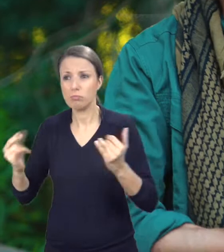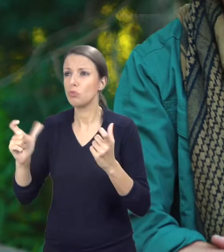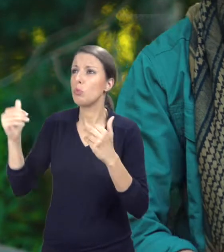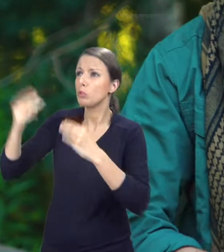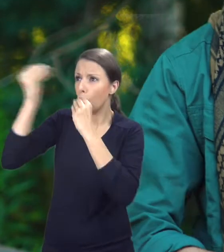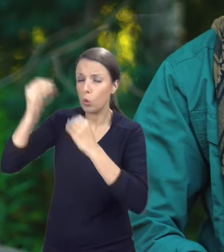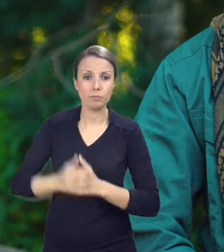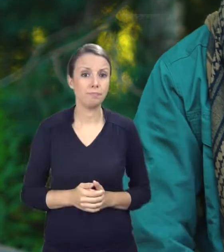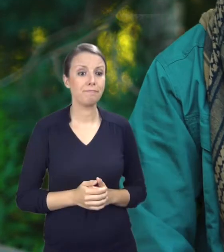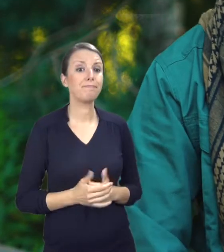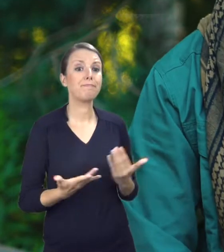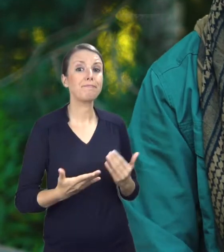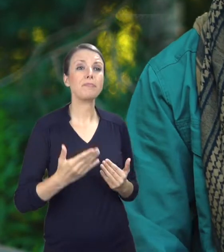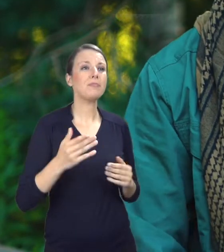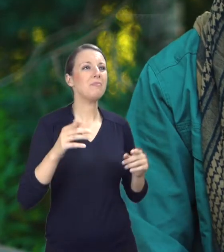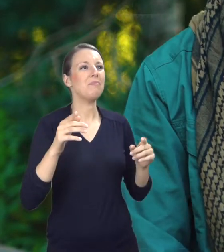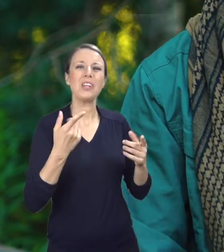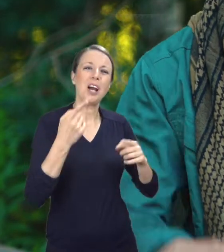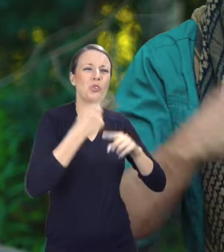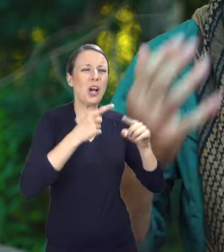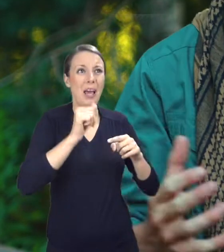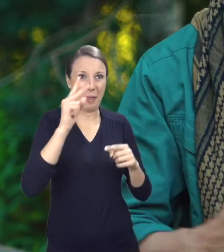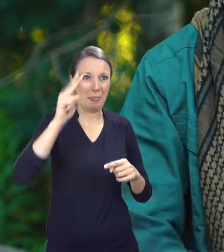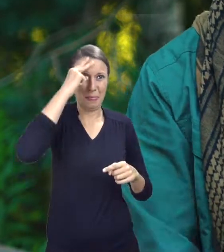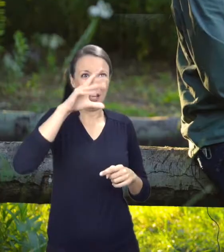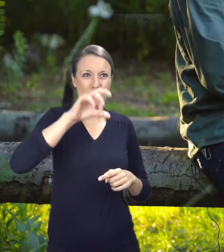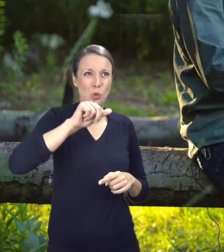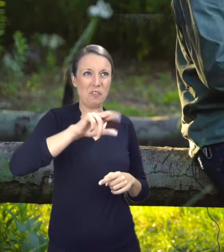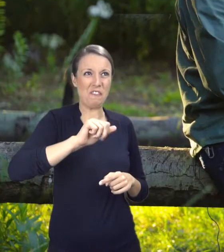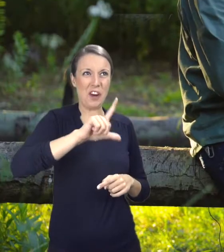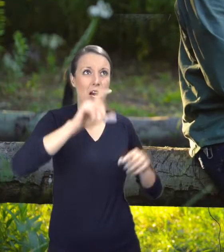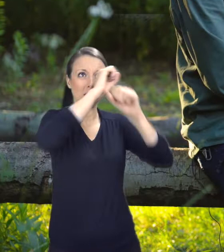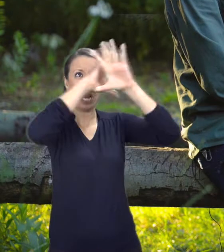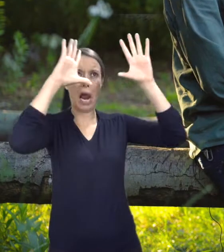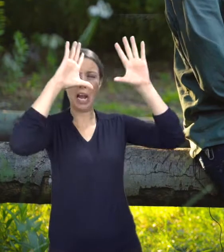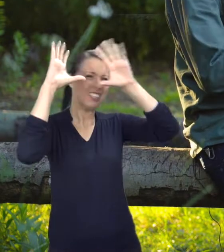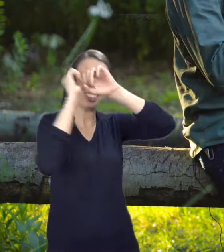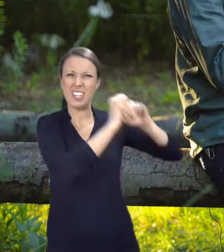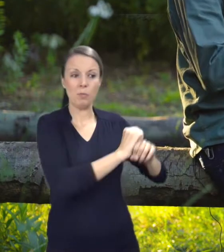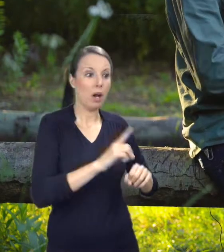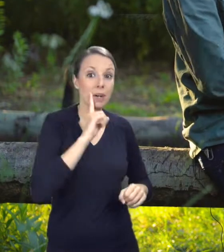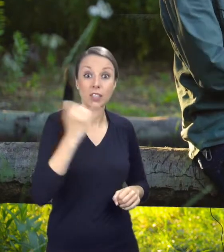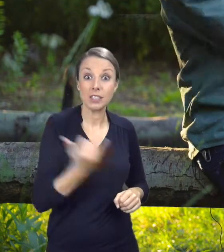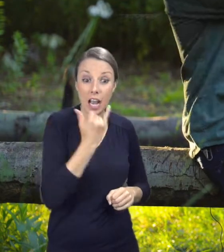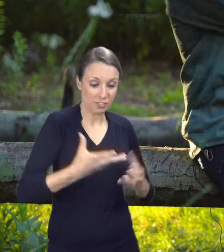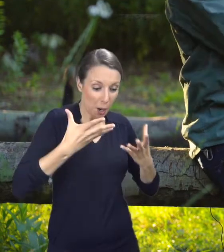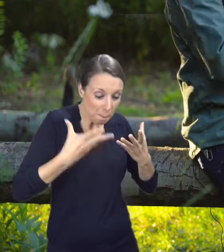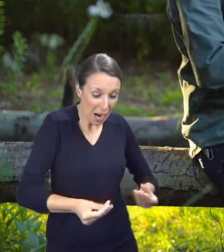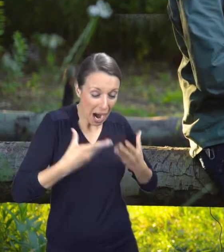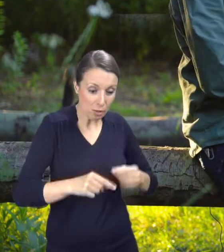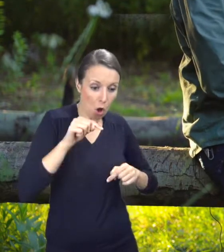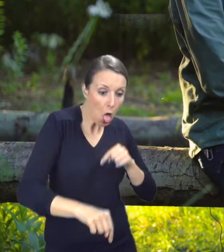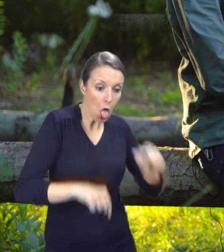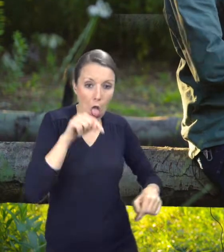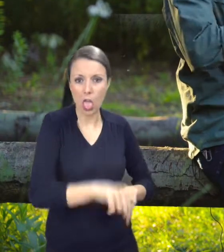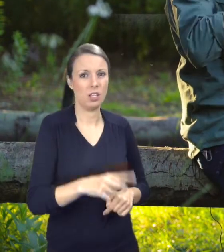chyba trzeba trochę obrać ten mit survivalu z tych wyobrażeń. Bo nie chodzimy, nie zawsze chodzimy po bagnach, aczkolwiek są takie ćwiczenia, są